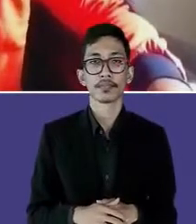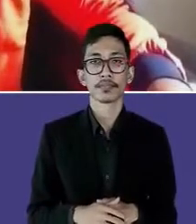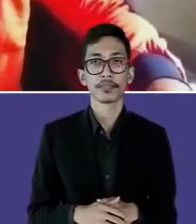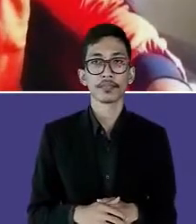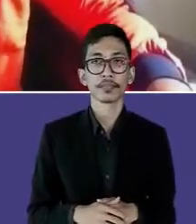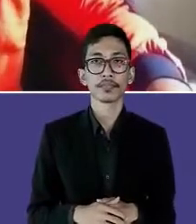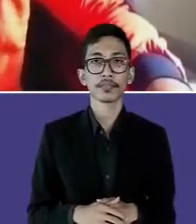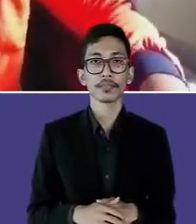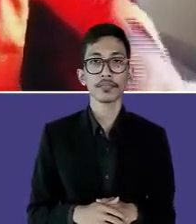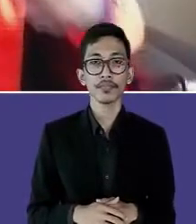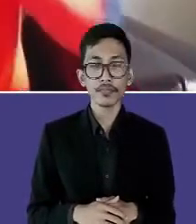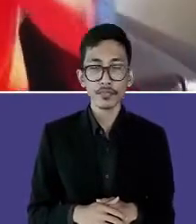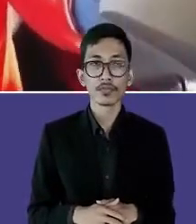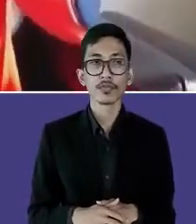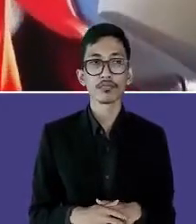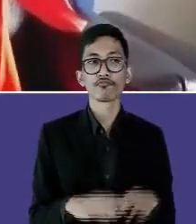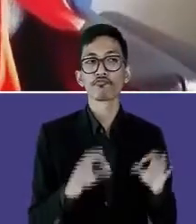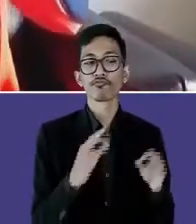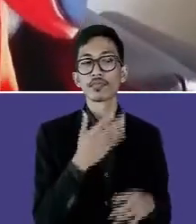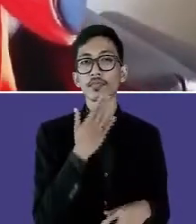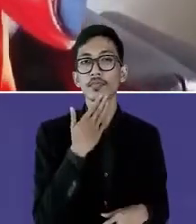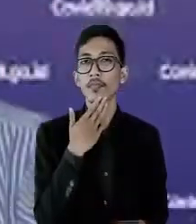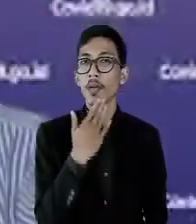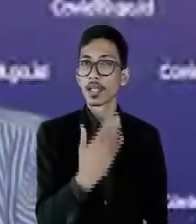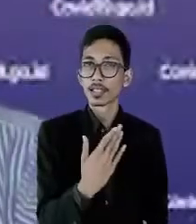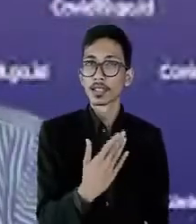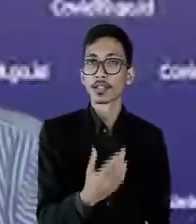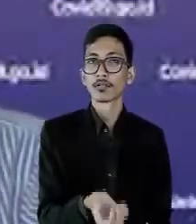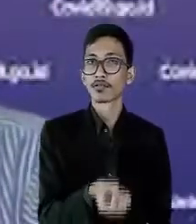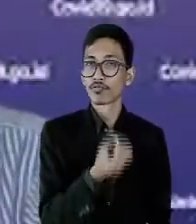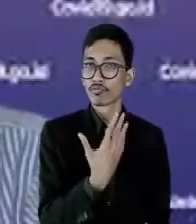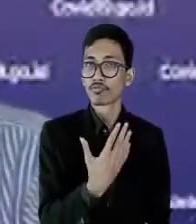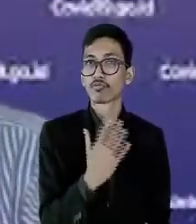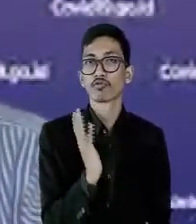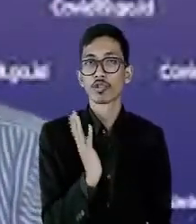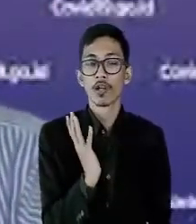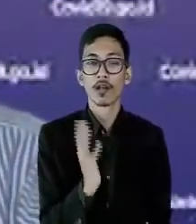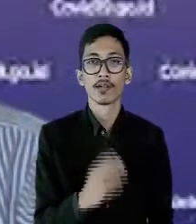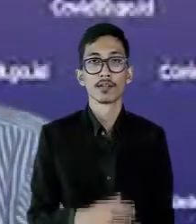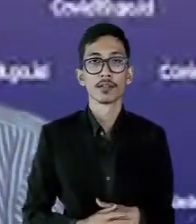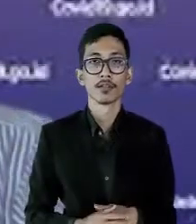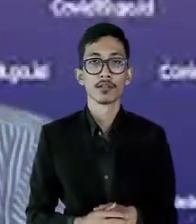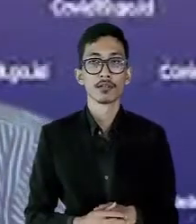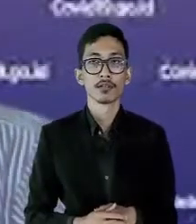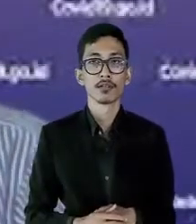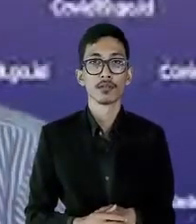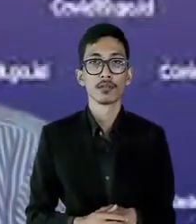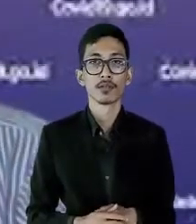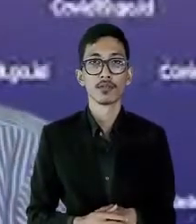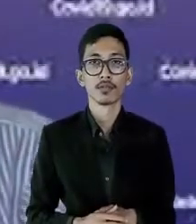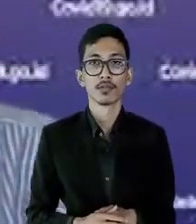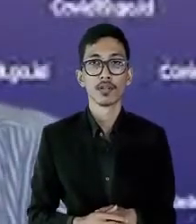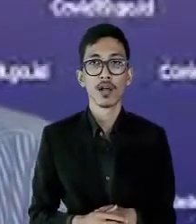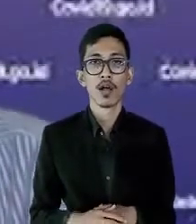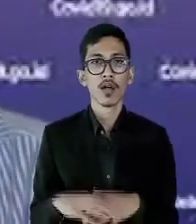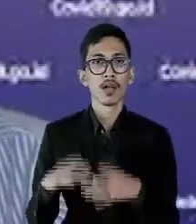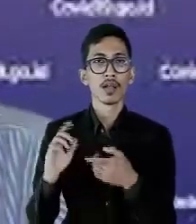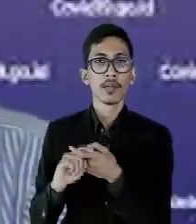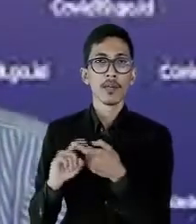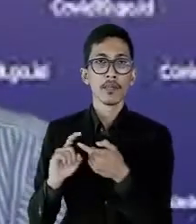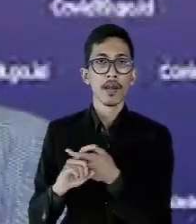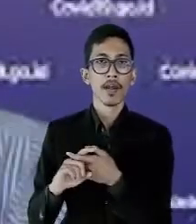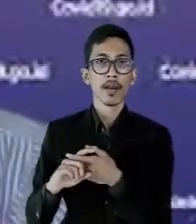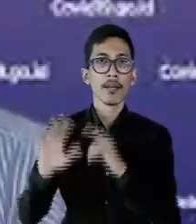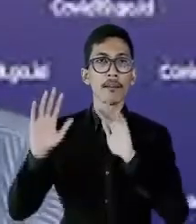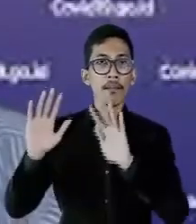Baik Pak Joni, terima kasih penjelasannya. Dan ada beberapa teman media juga yang